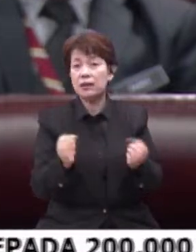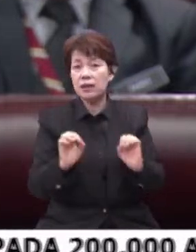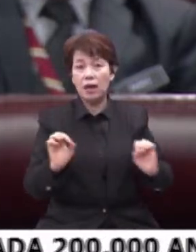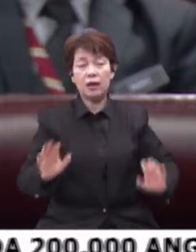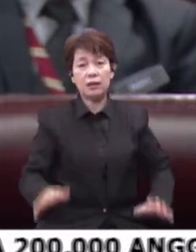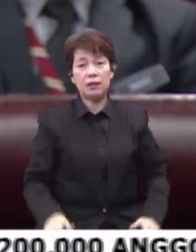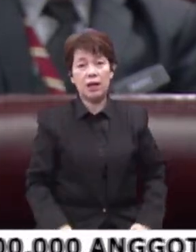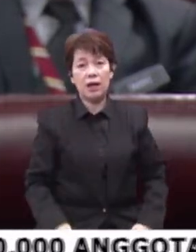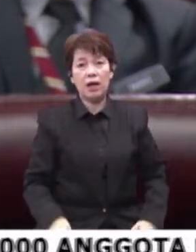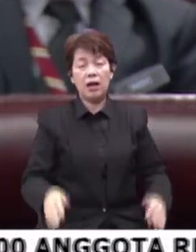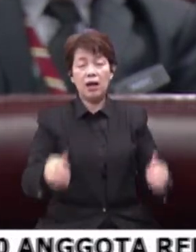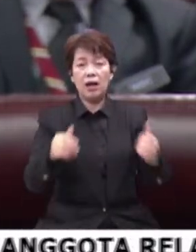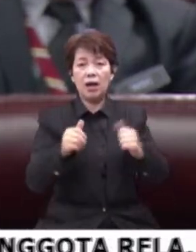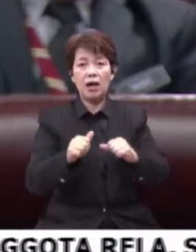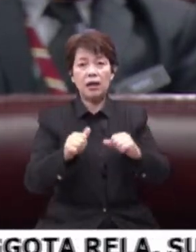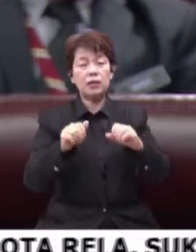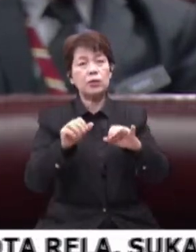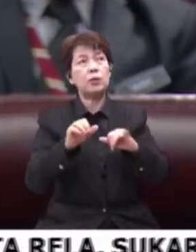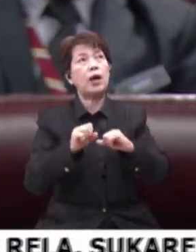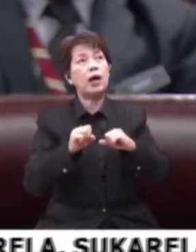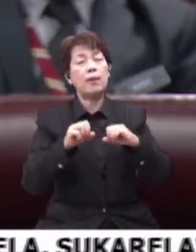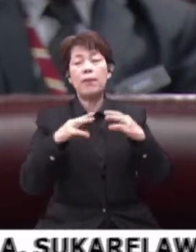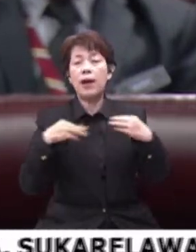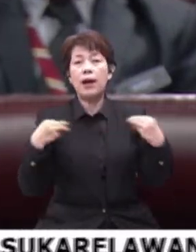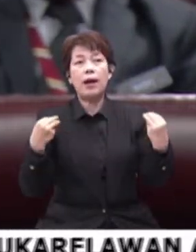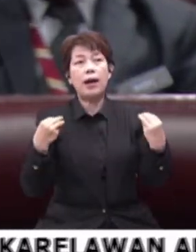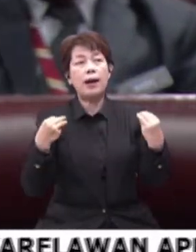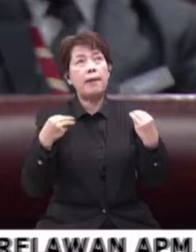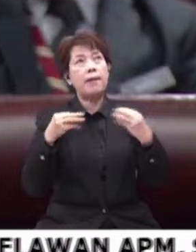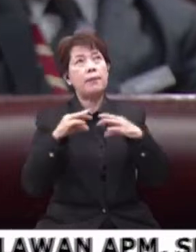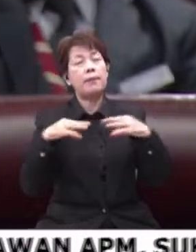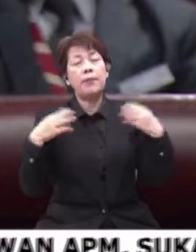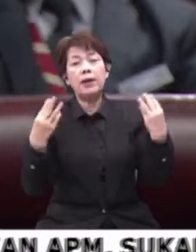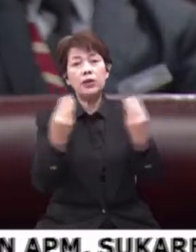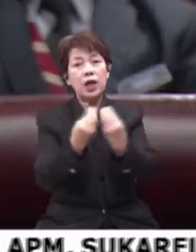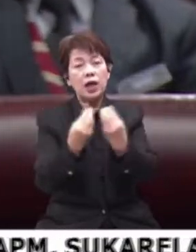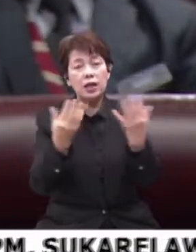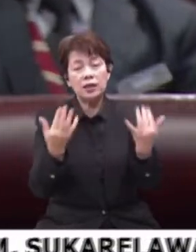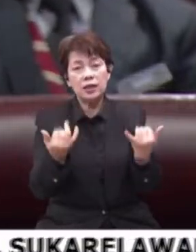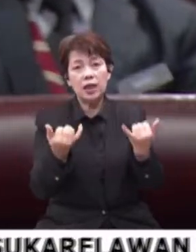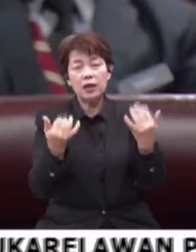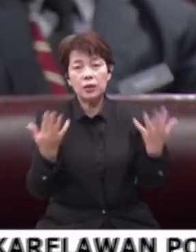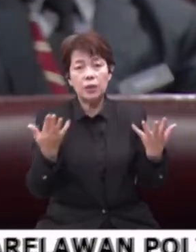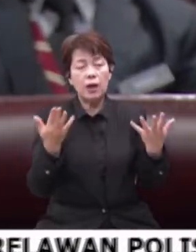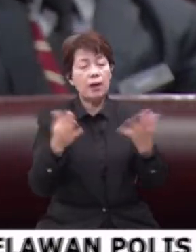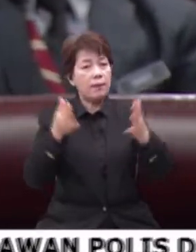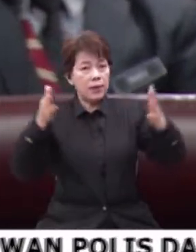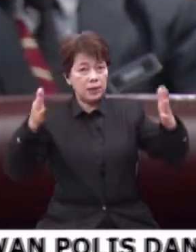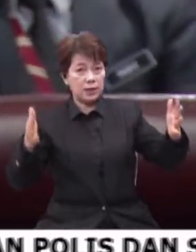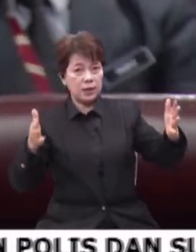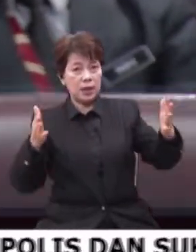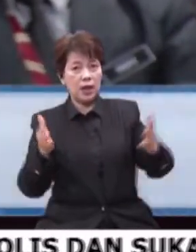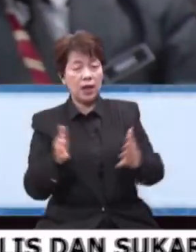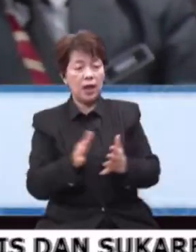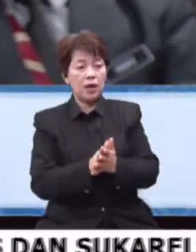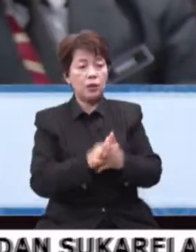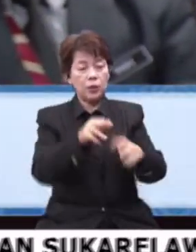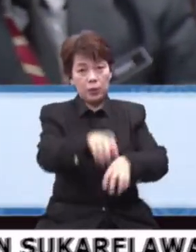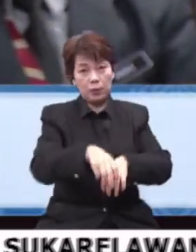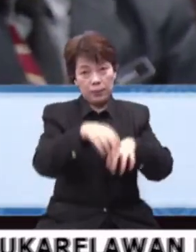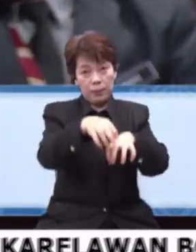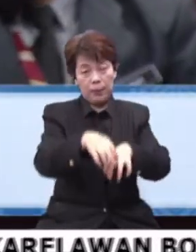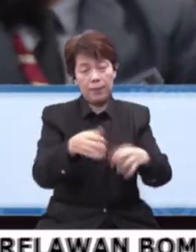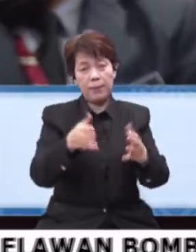masyarakat desa telah lama tetapi dalam bentuk berskala besar kebun besar adalah di peringkat yang